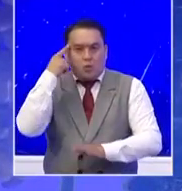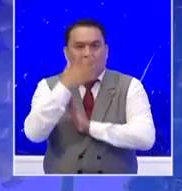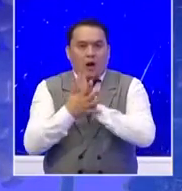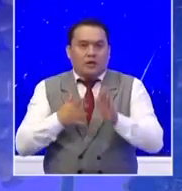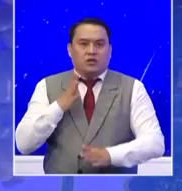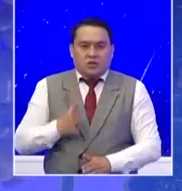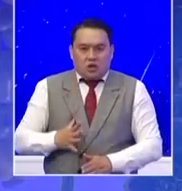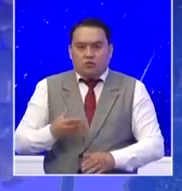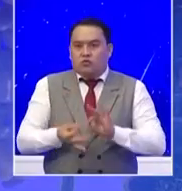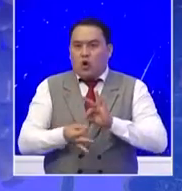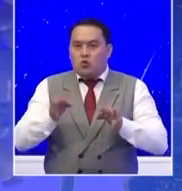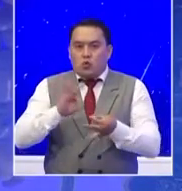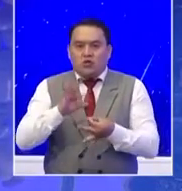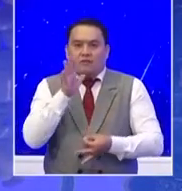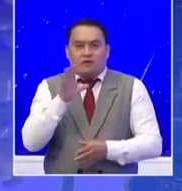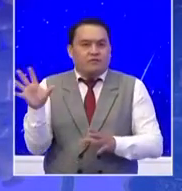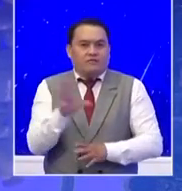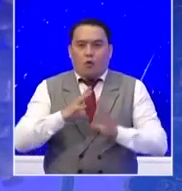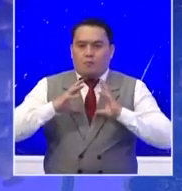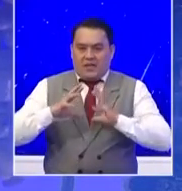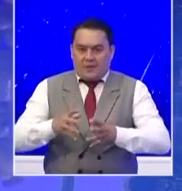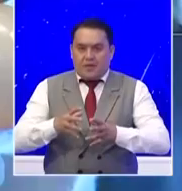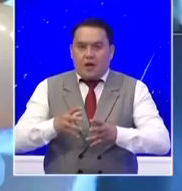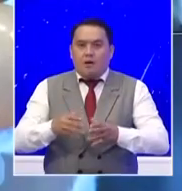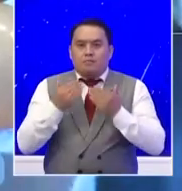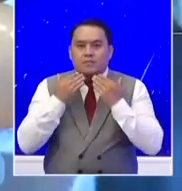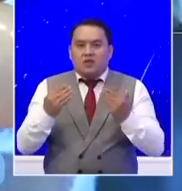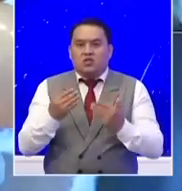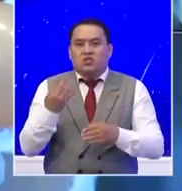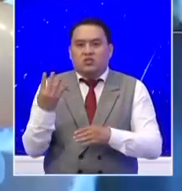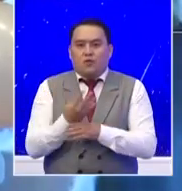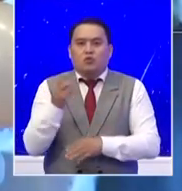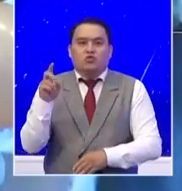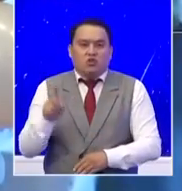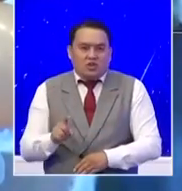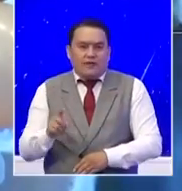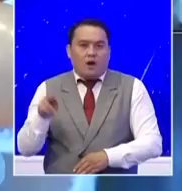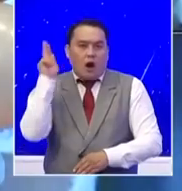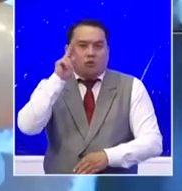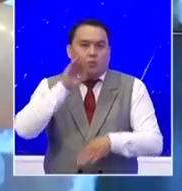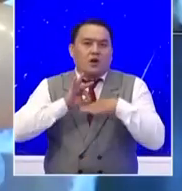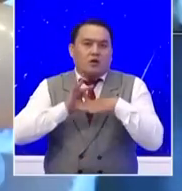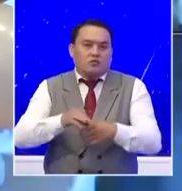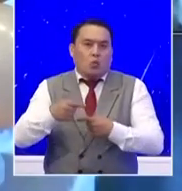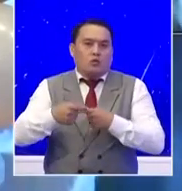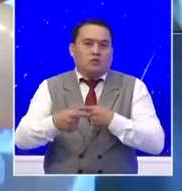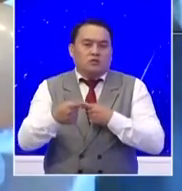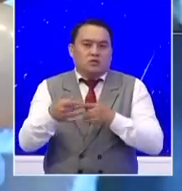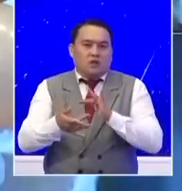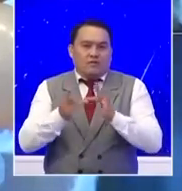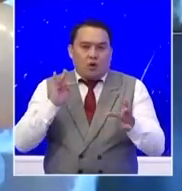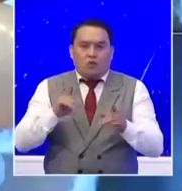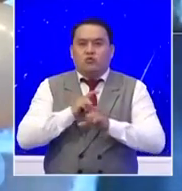и терпение в столь сложный период для всего мира. Ведь последнюю четвертую четверть все занятия и уроки проходили дистанционно.